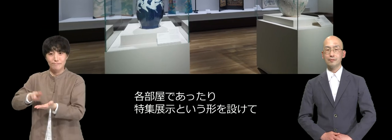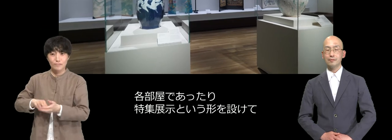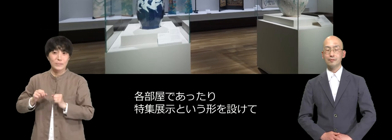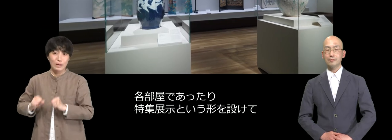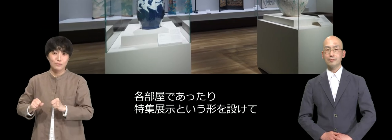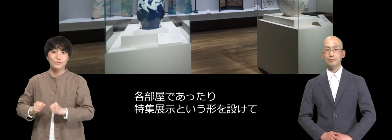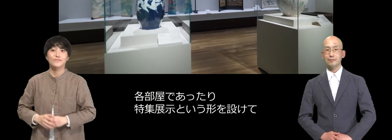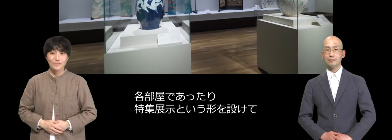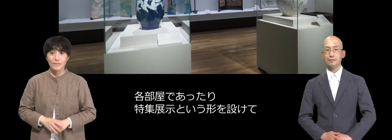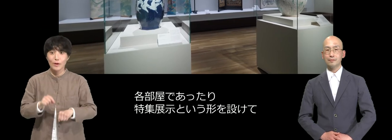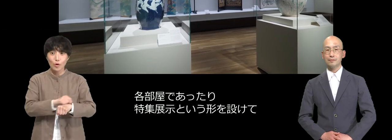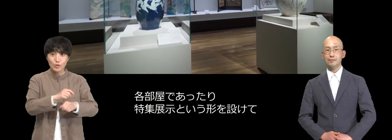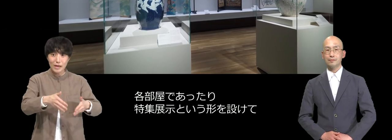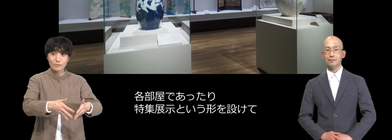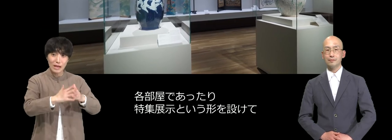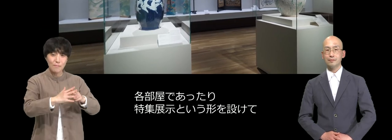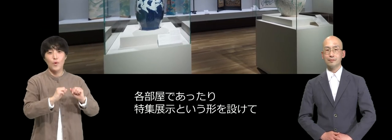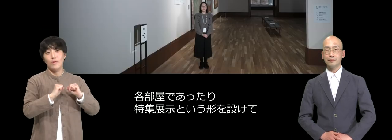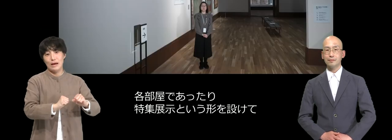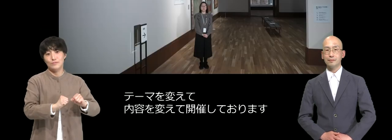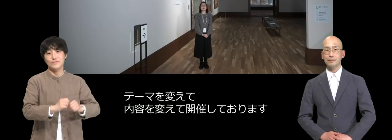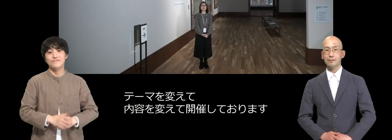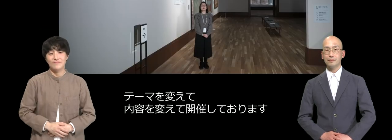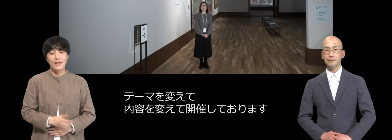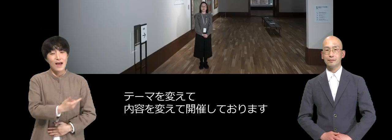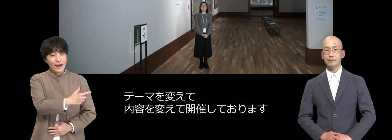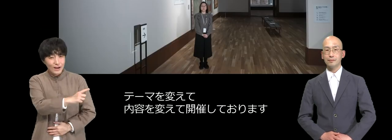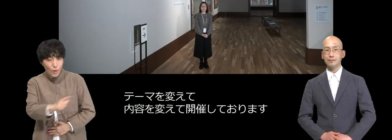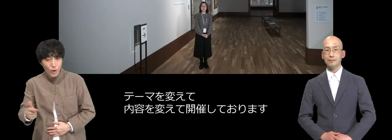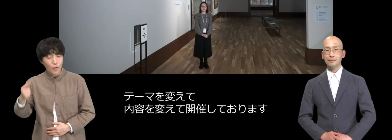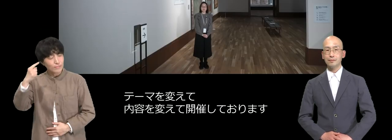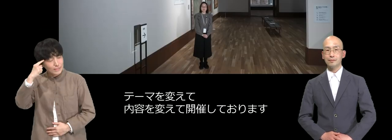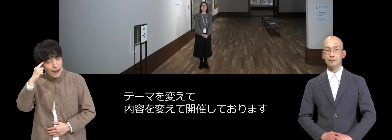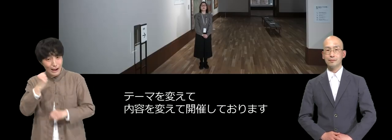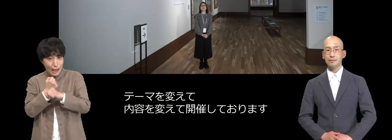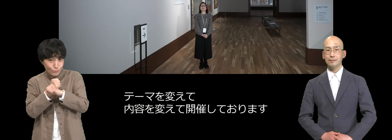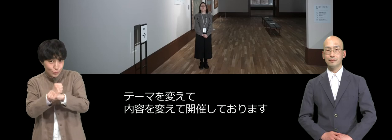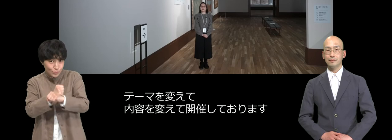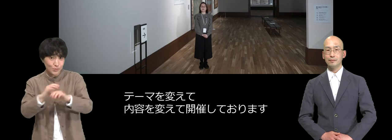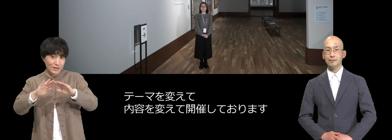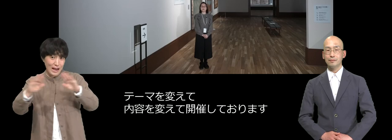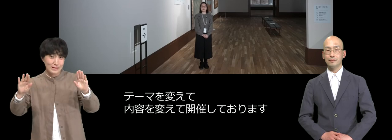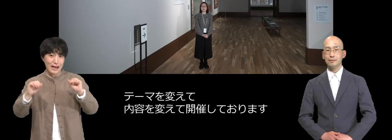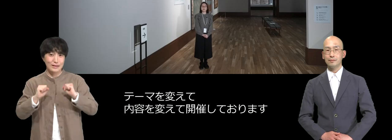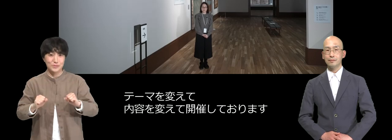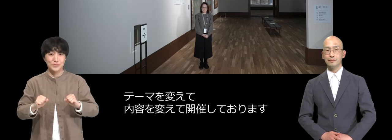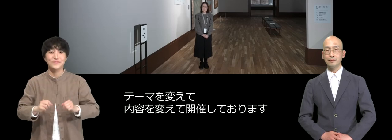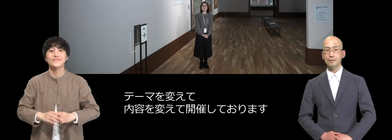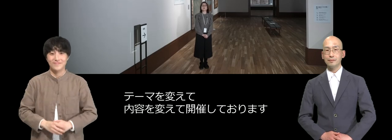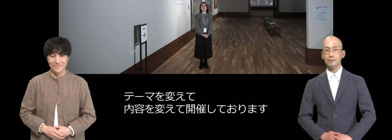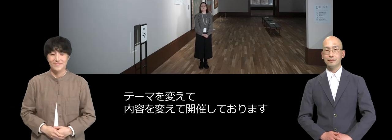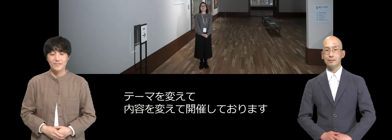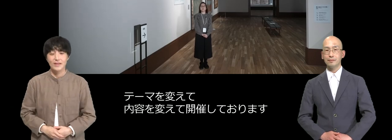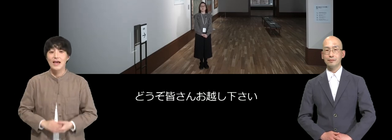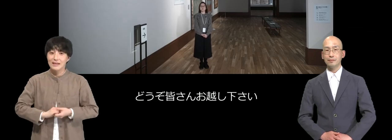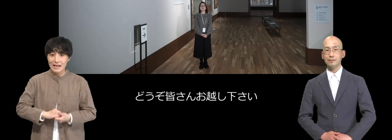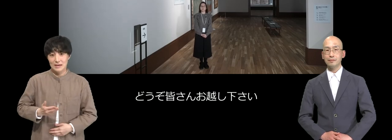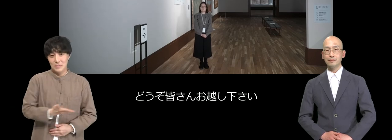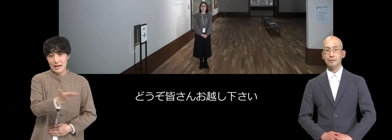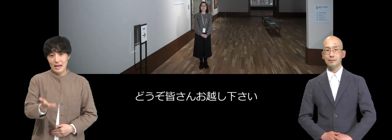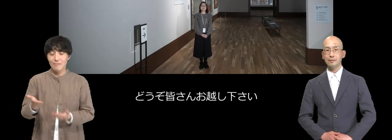特集展示という風な形を設けてテーマを変えてないよー変えて開催しております